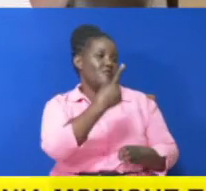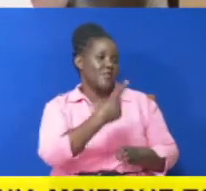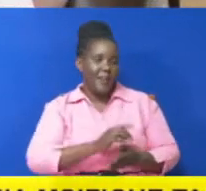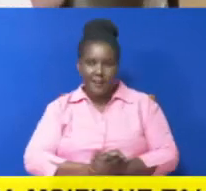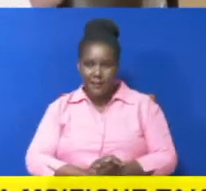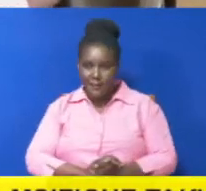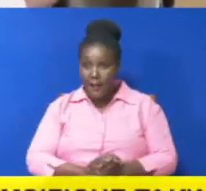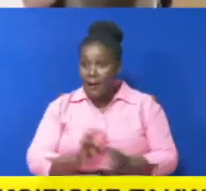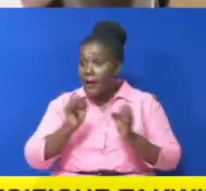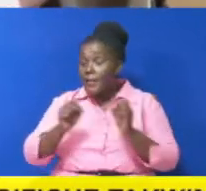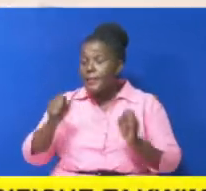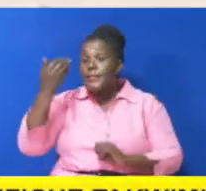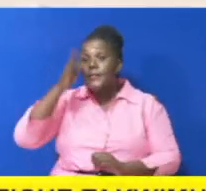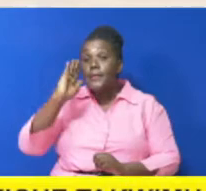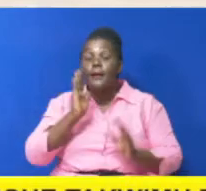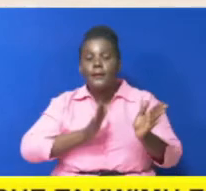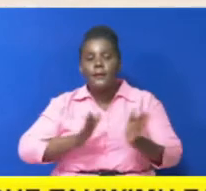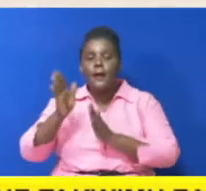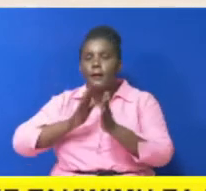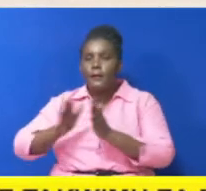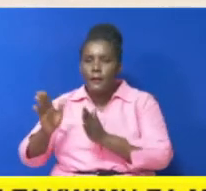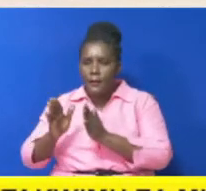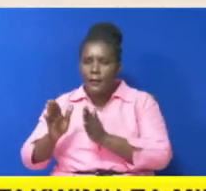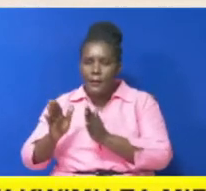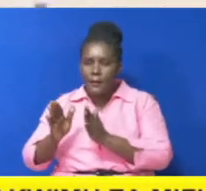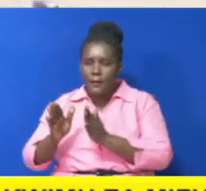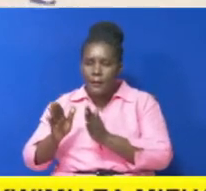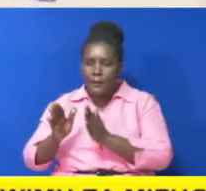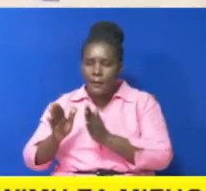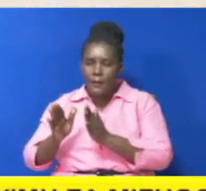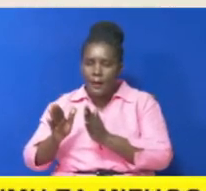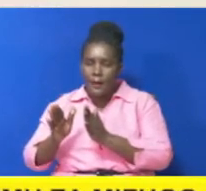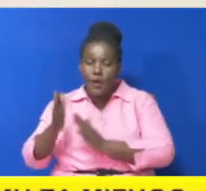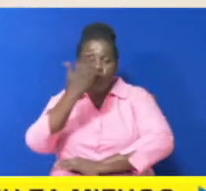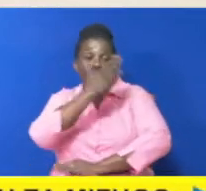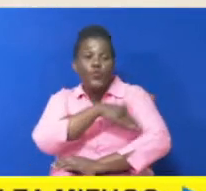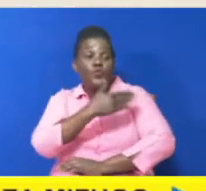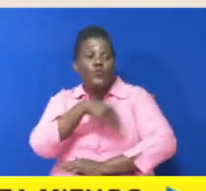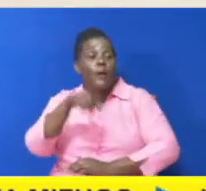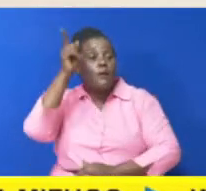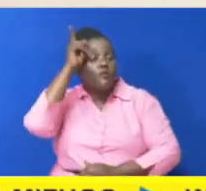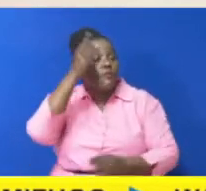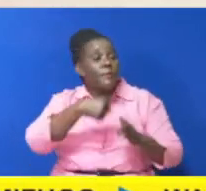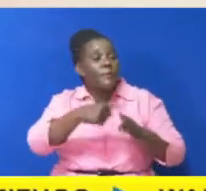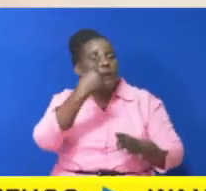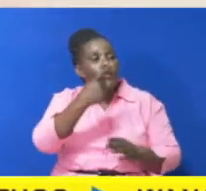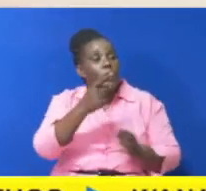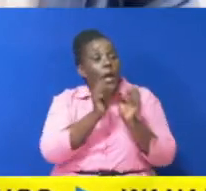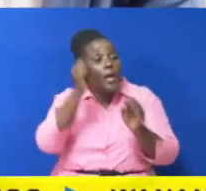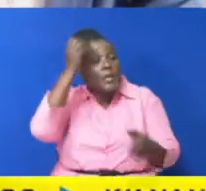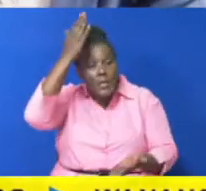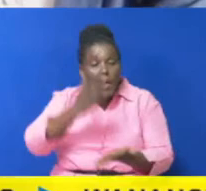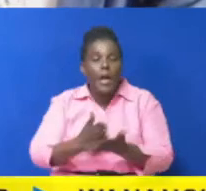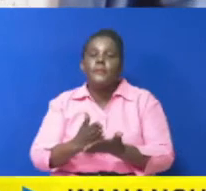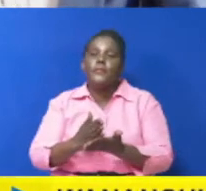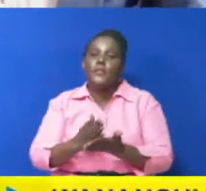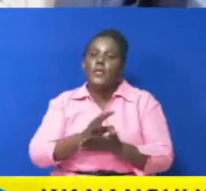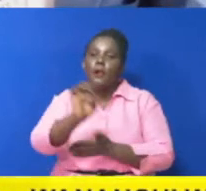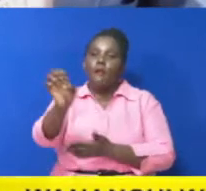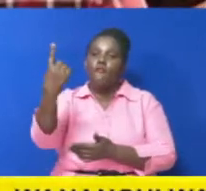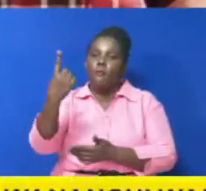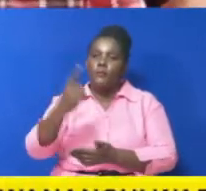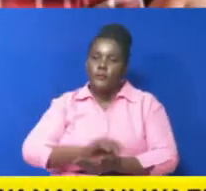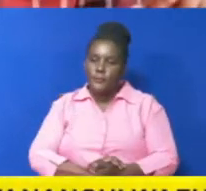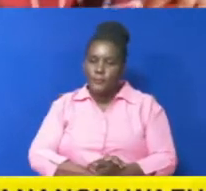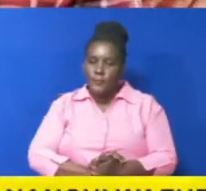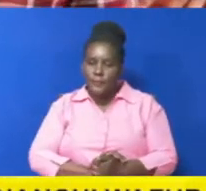sera au serikali itaandaa matibabu kwa ajili ya kuhudumia ng'ombe 100, kumbe mna ng'ombe 1000. Afisa mtendaji